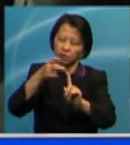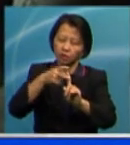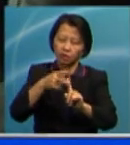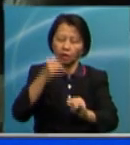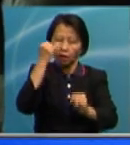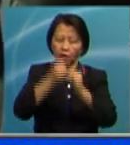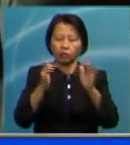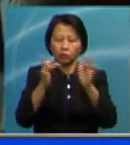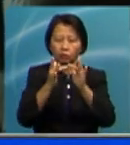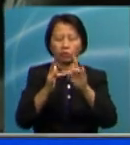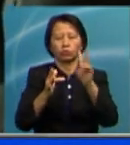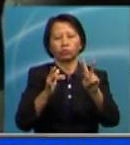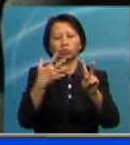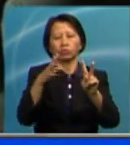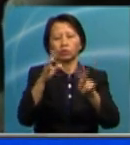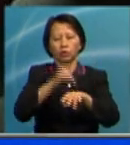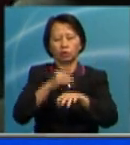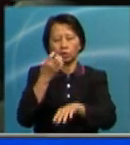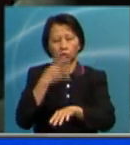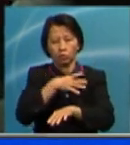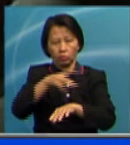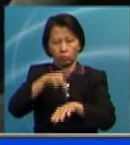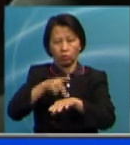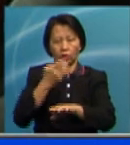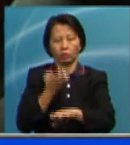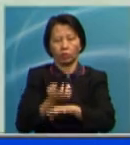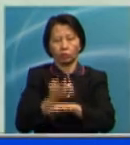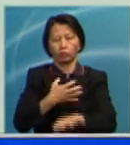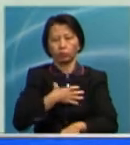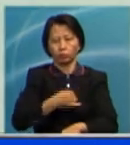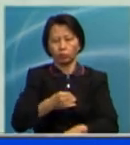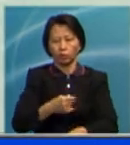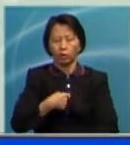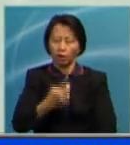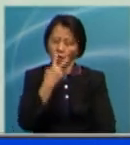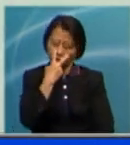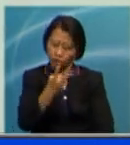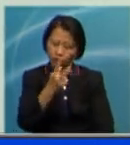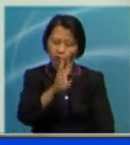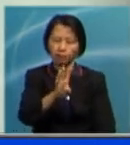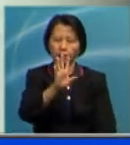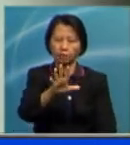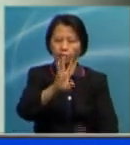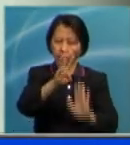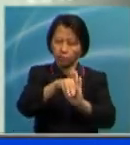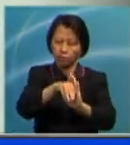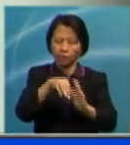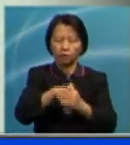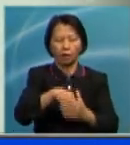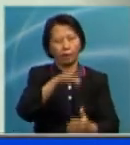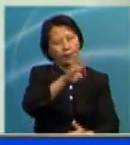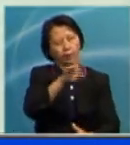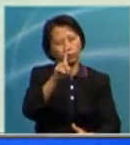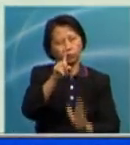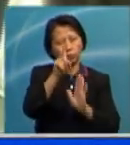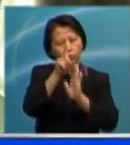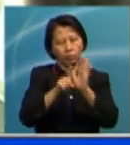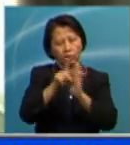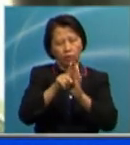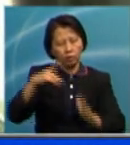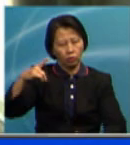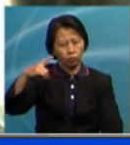point of contact 211 di Pulau Batu Putih Oke jadi saya tengok 45 minit ya dari dalam 41 minit